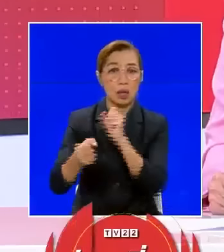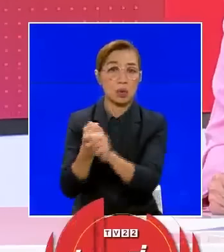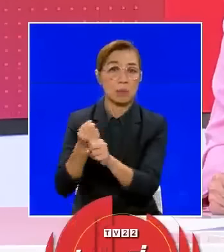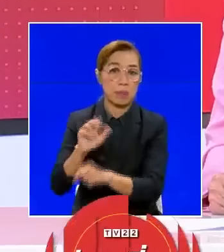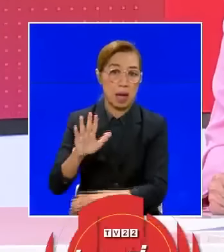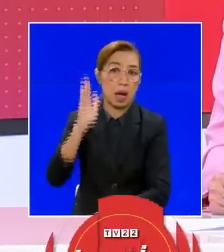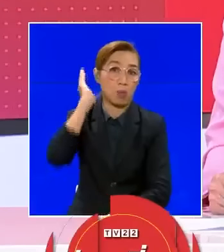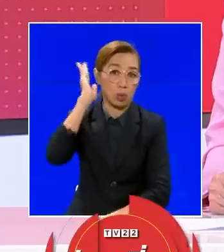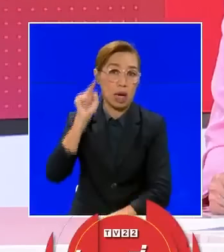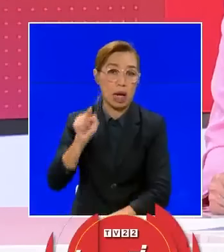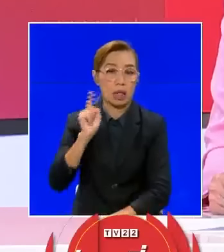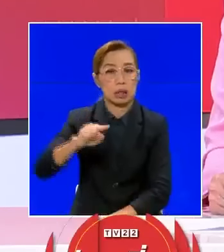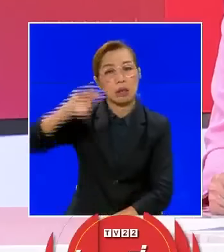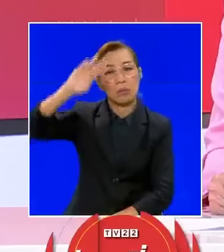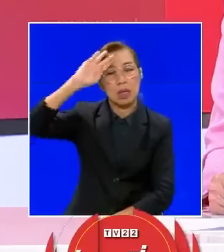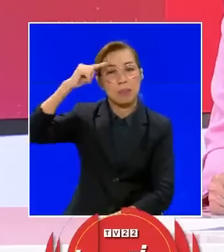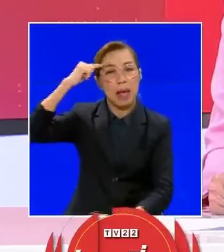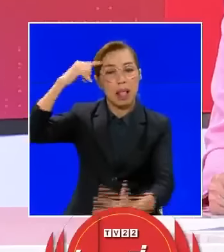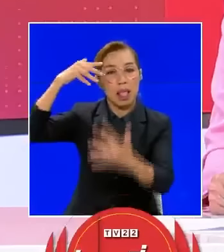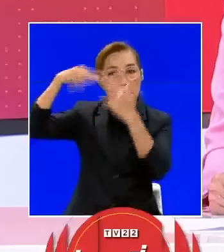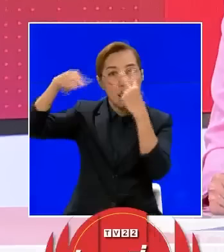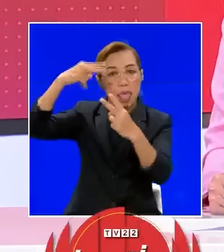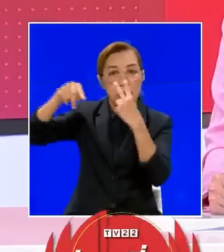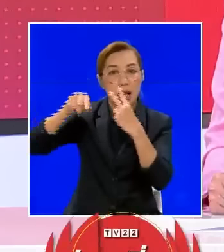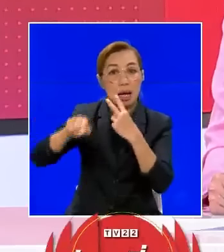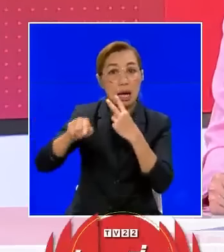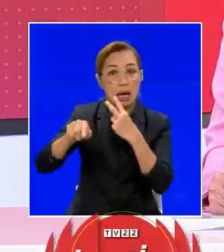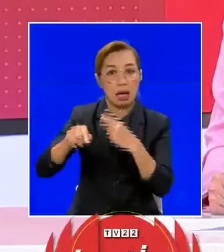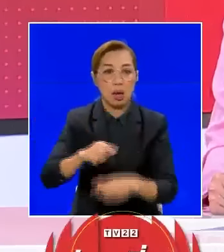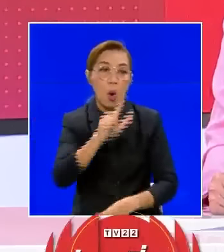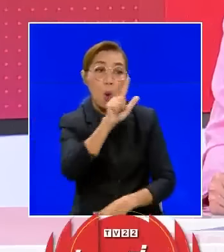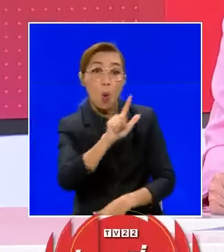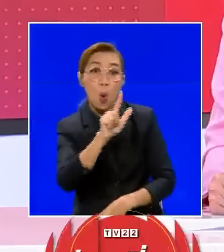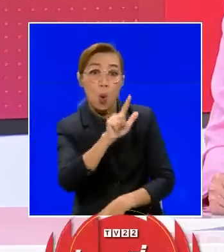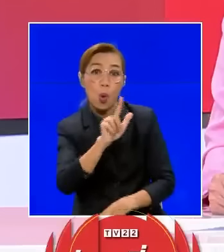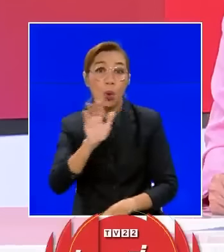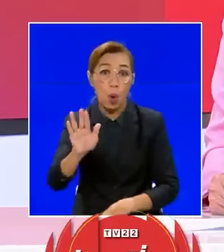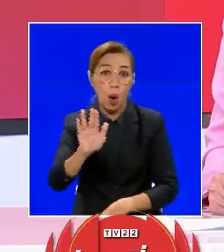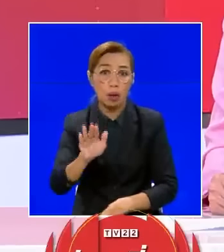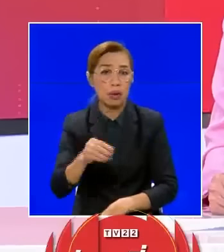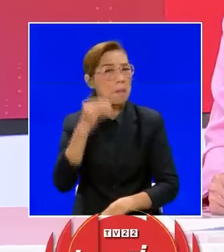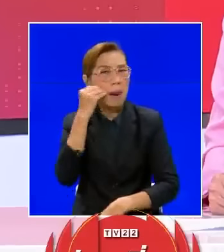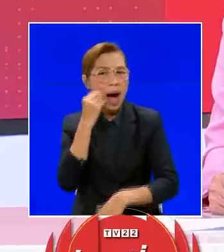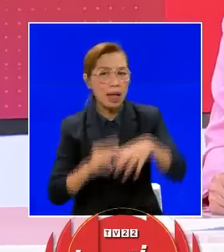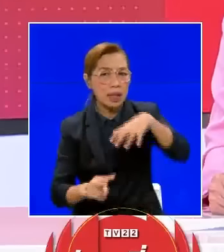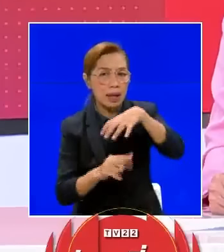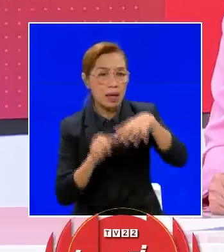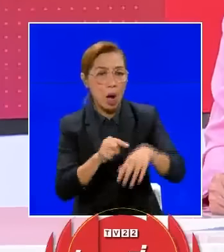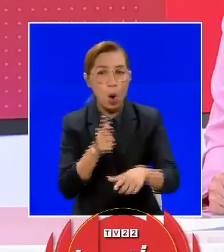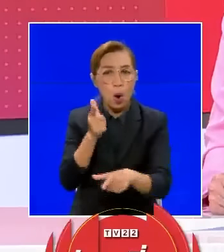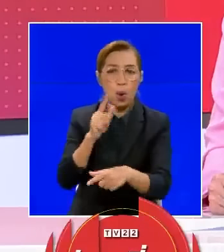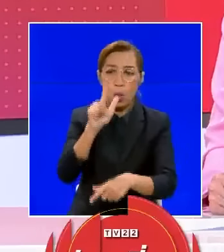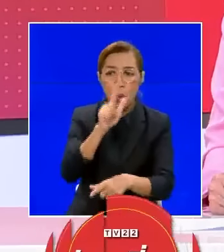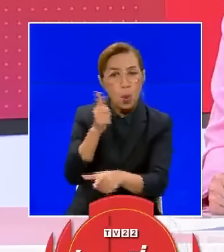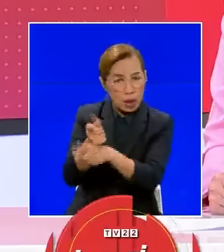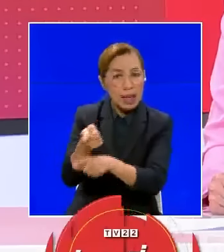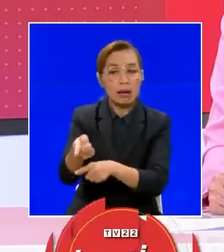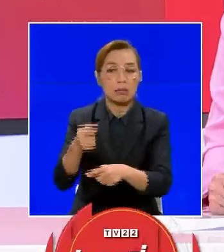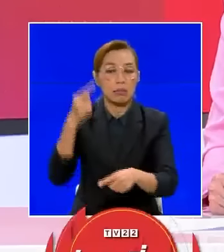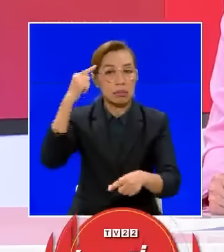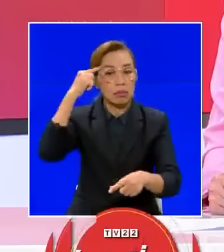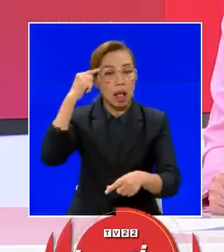คือเขาป่วยเป็นสมาธิสั้นก่อเหตุฆ่าลุงที่อยู่ด้วยกันมาเลี้ยงกันมาเนี่ยค่ะเสียชีวิตค่